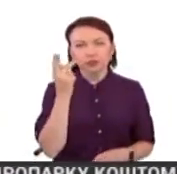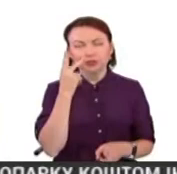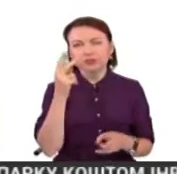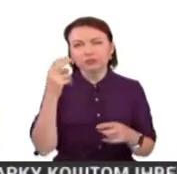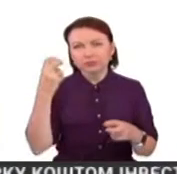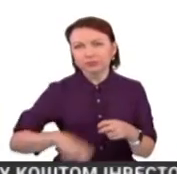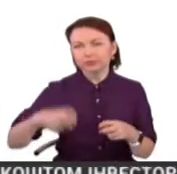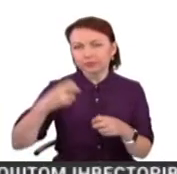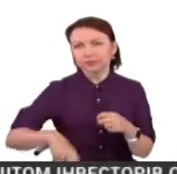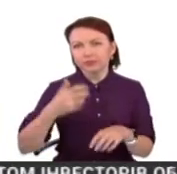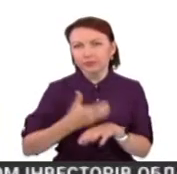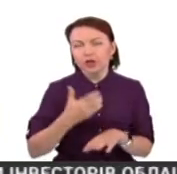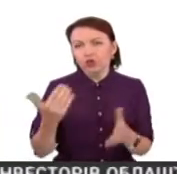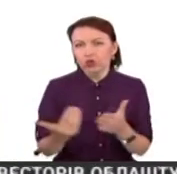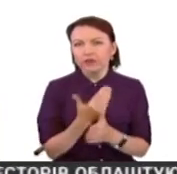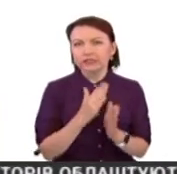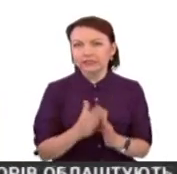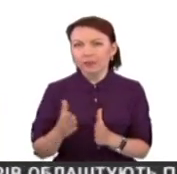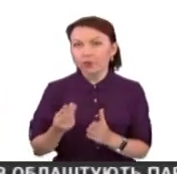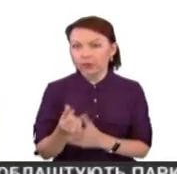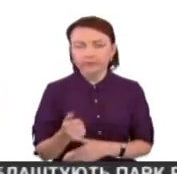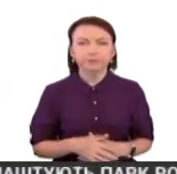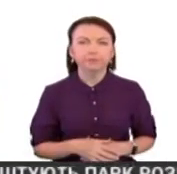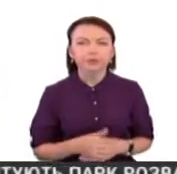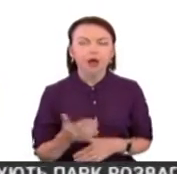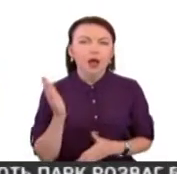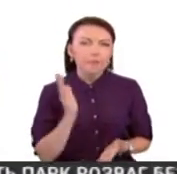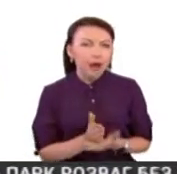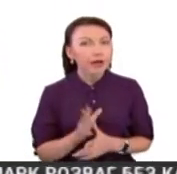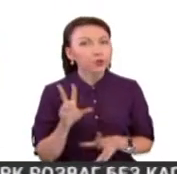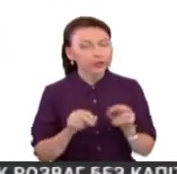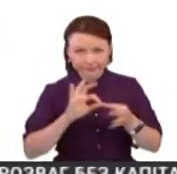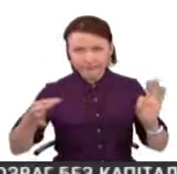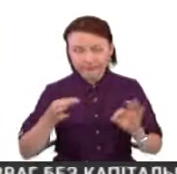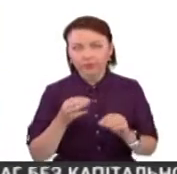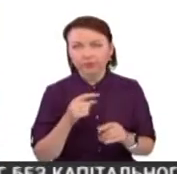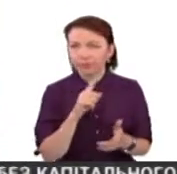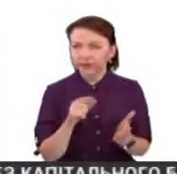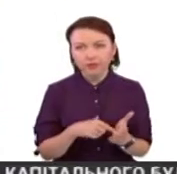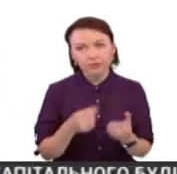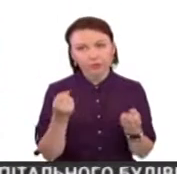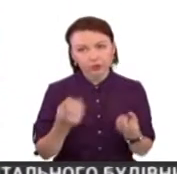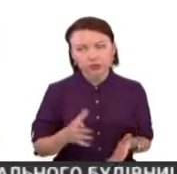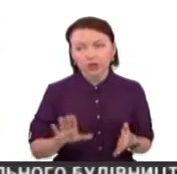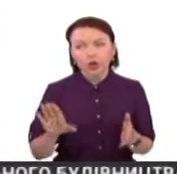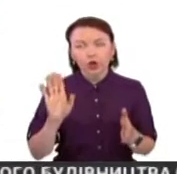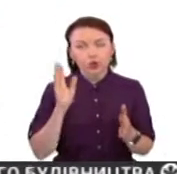роботі нової системи оплати. Цитую, маю надію, що питання просте до